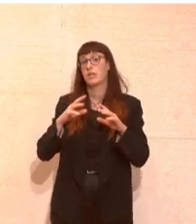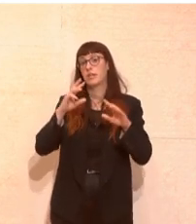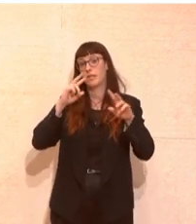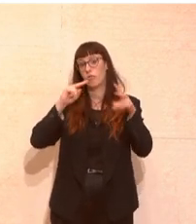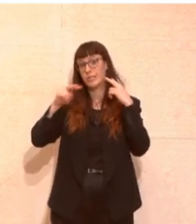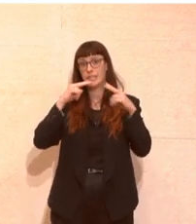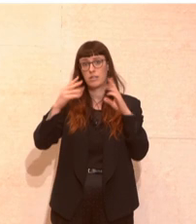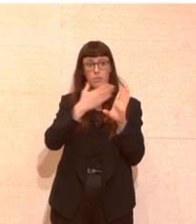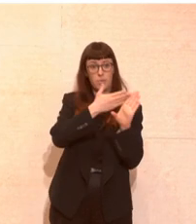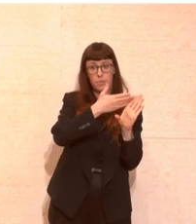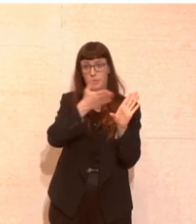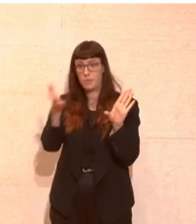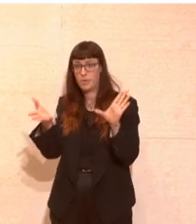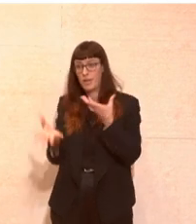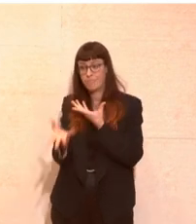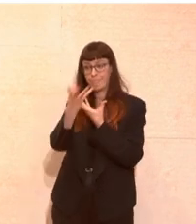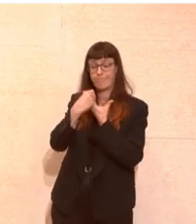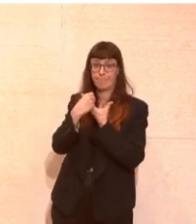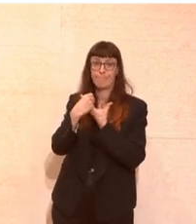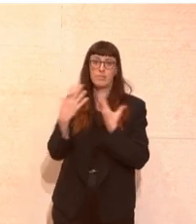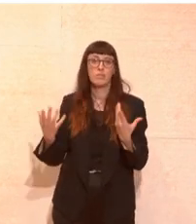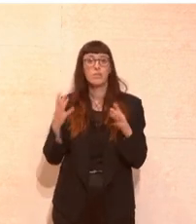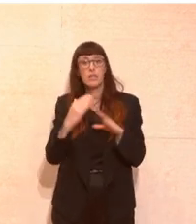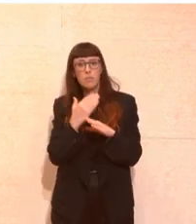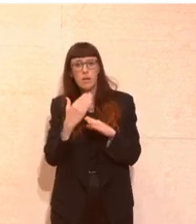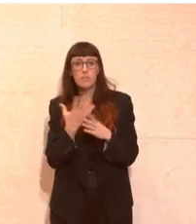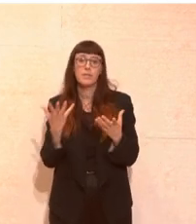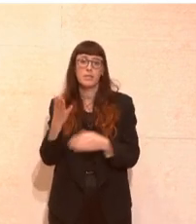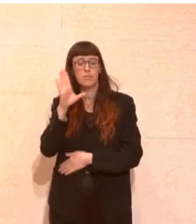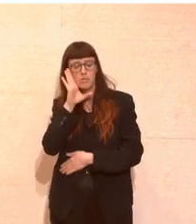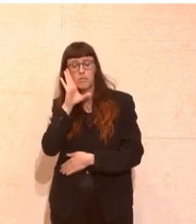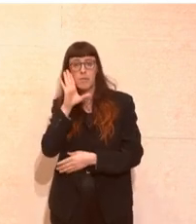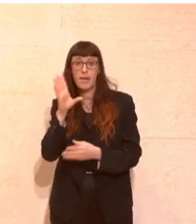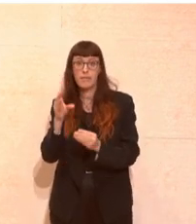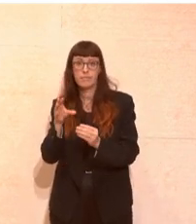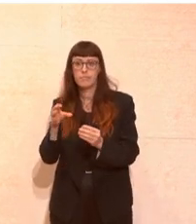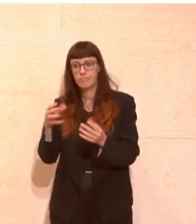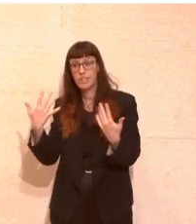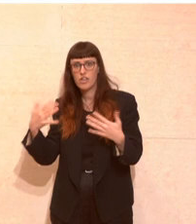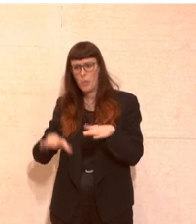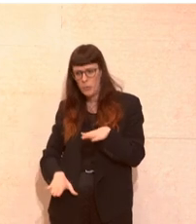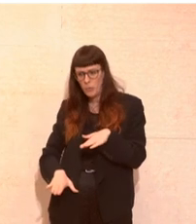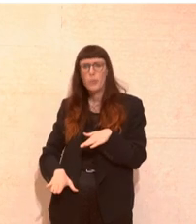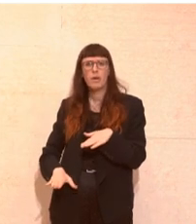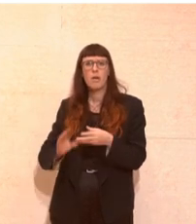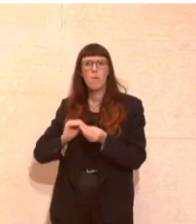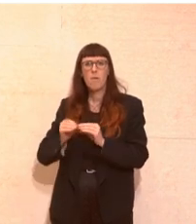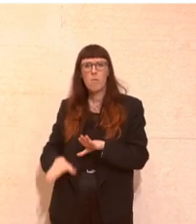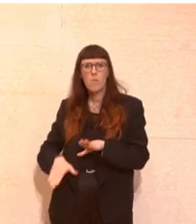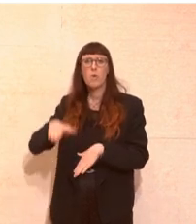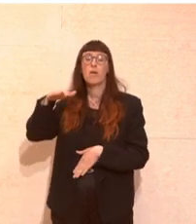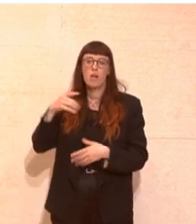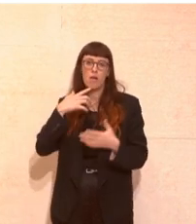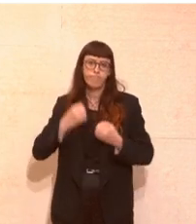aussi il y a une étude qui a pu montrer des troubles du sommeil très précoces peuvent être peut-être un signe précoce de symptômes